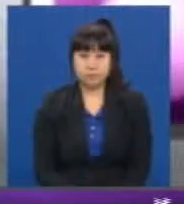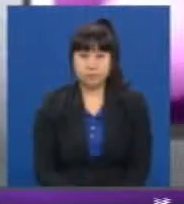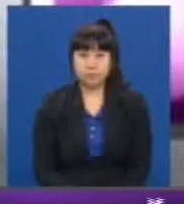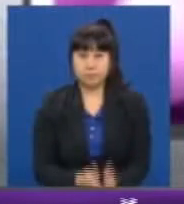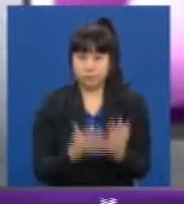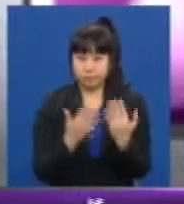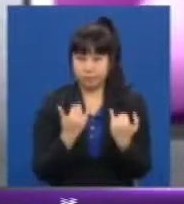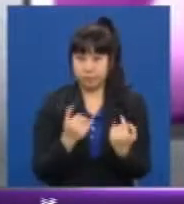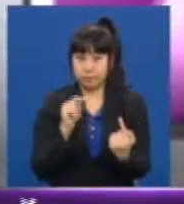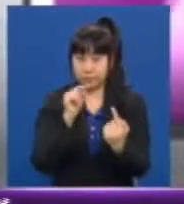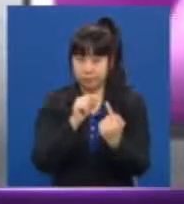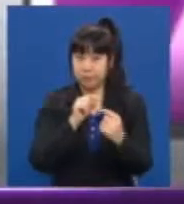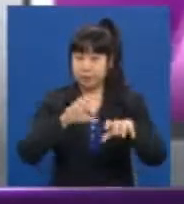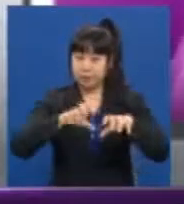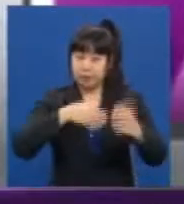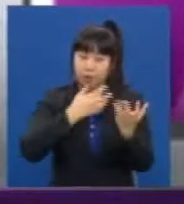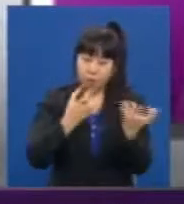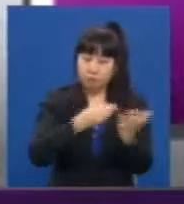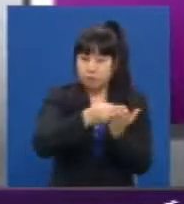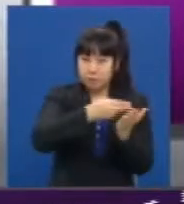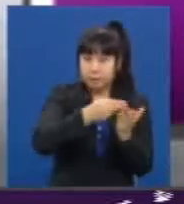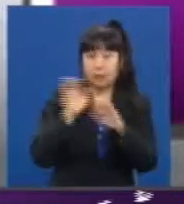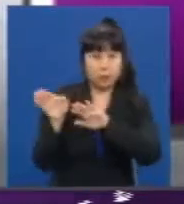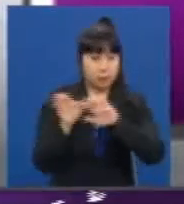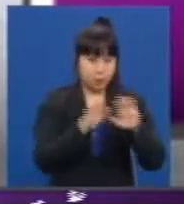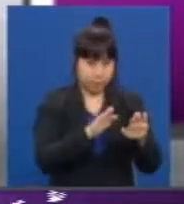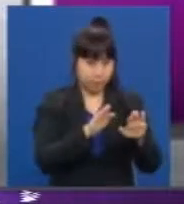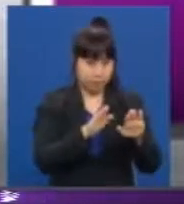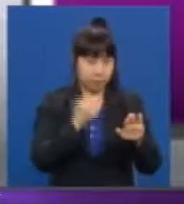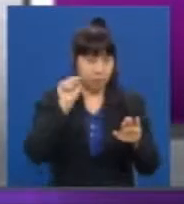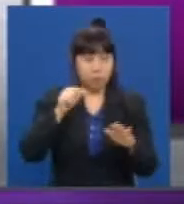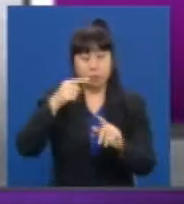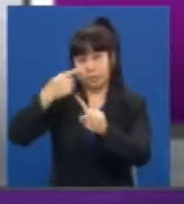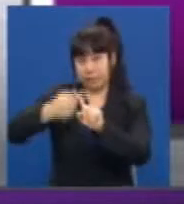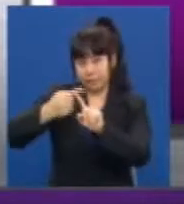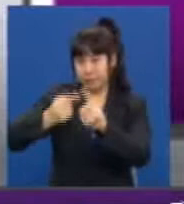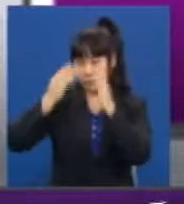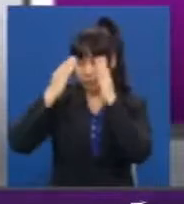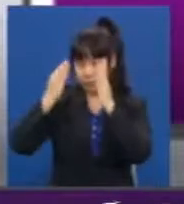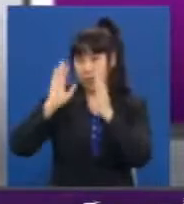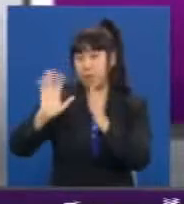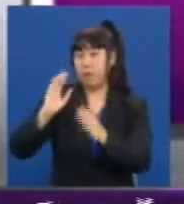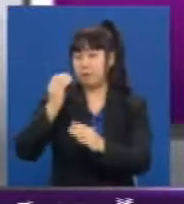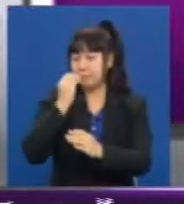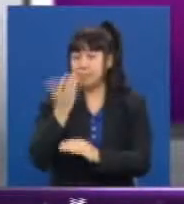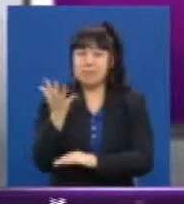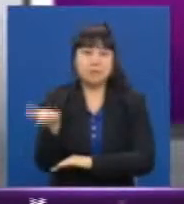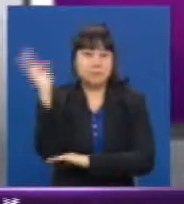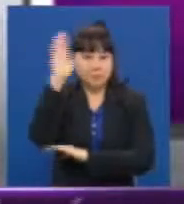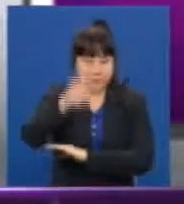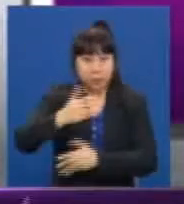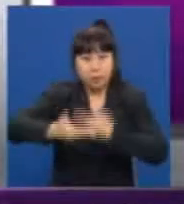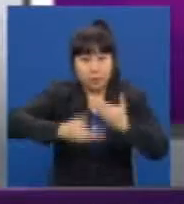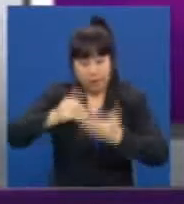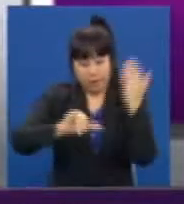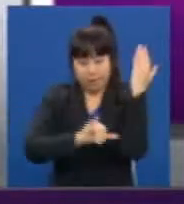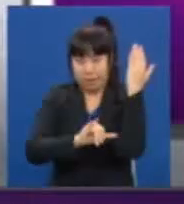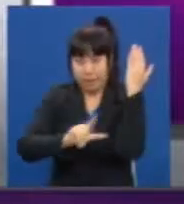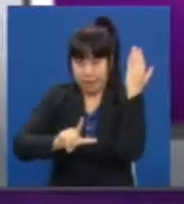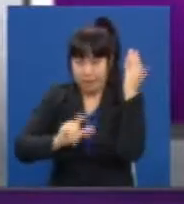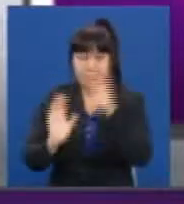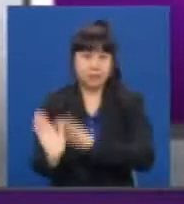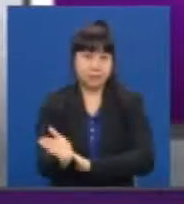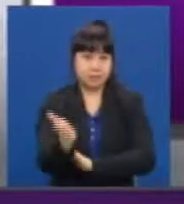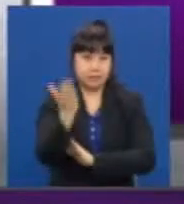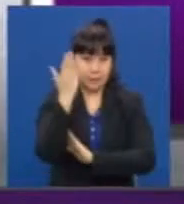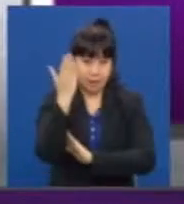ส่วนบรรยากาศการจับจ่ายซื้อของเพื่อเตรียมไว้สำหรับการถือศีลอดที่ตลาดสดรถไฟยะลาเขตเทศบาลนครยะลา